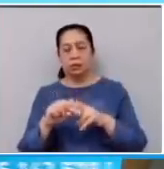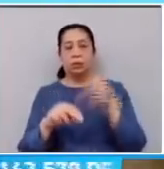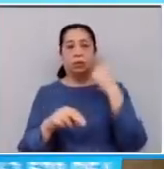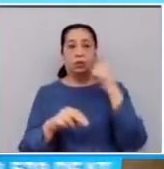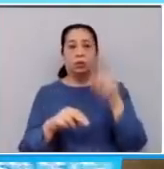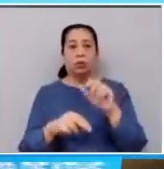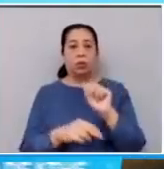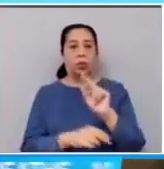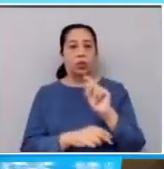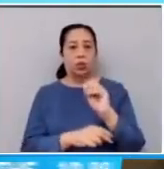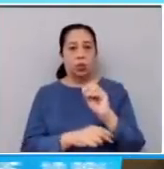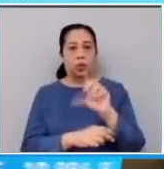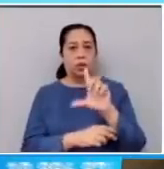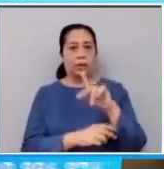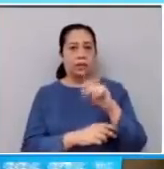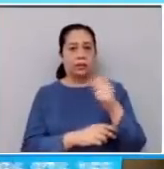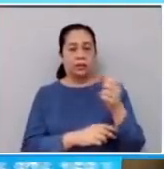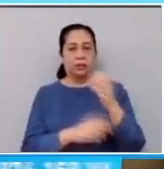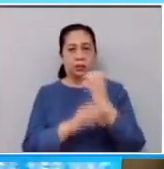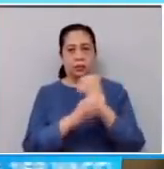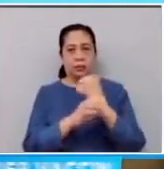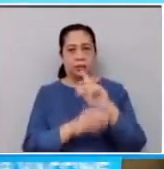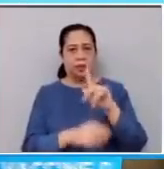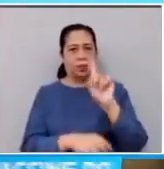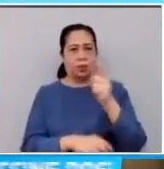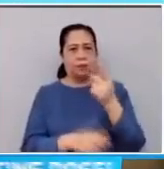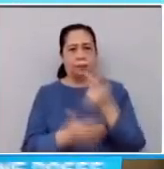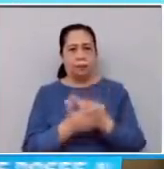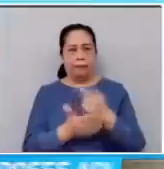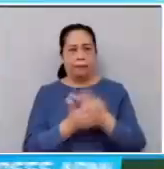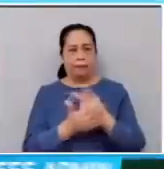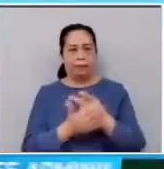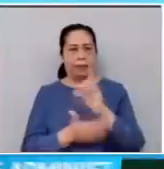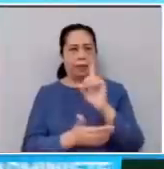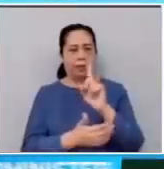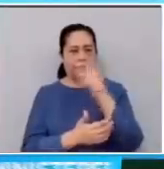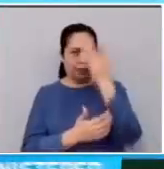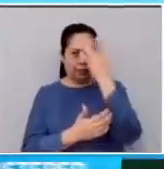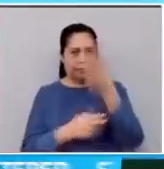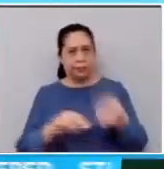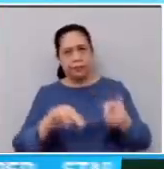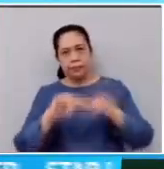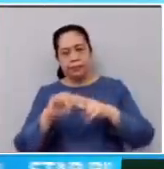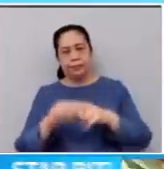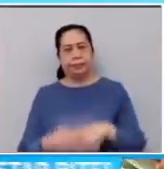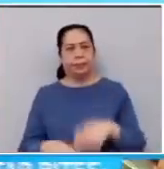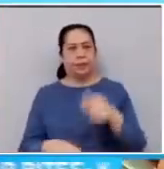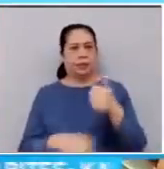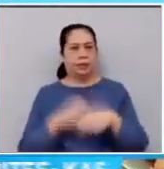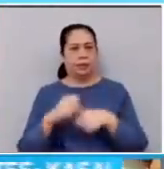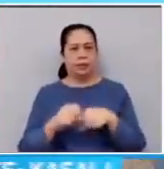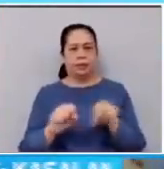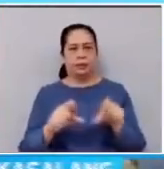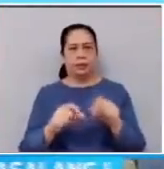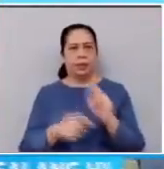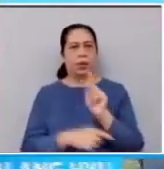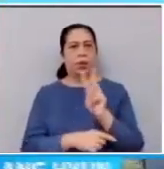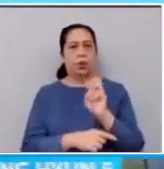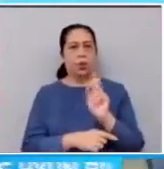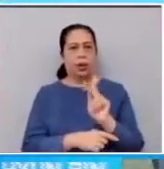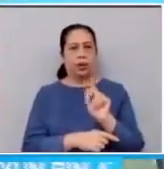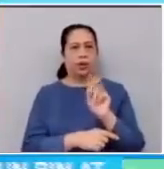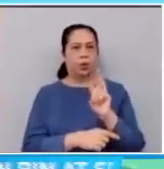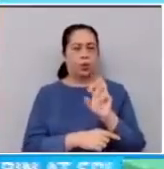LPG, 1 pesos at 81 centavos ang itataas. 10 taon na nagtitinda ng kwek-kwek sa Marikina Public Market si